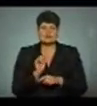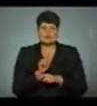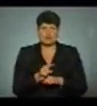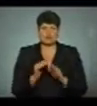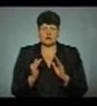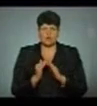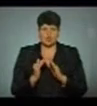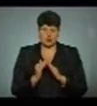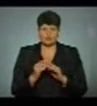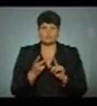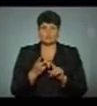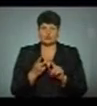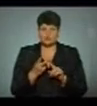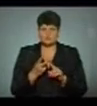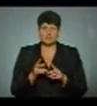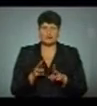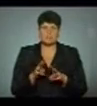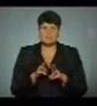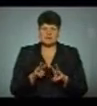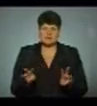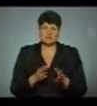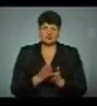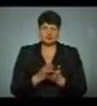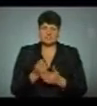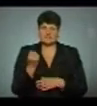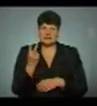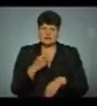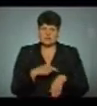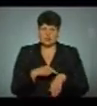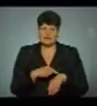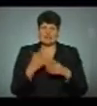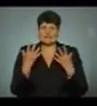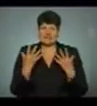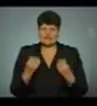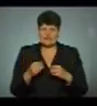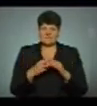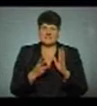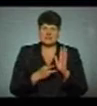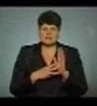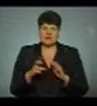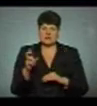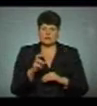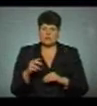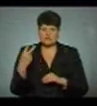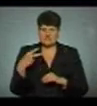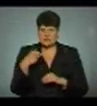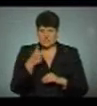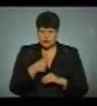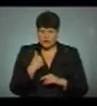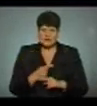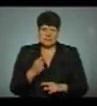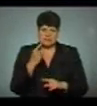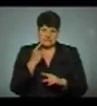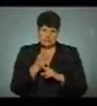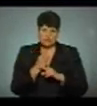додому. Друге. Міністерство інфраструктури з 12 години дня 18 березня 2020 року